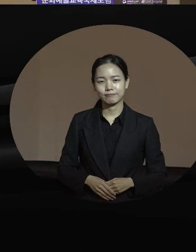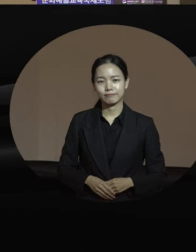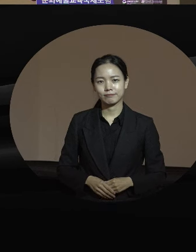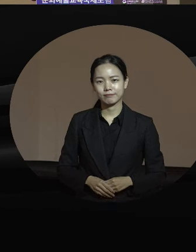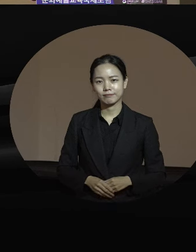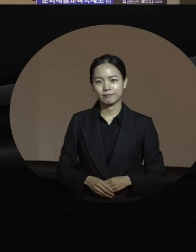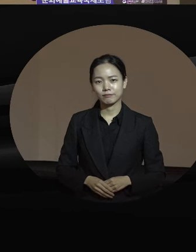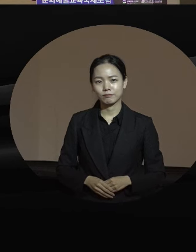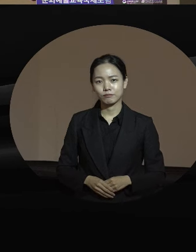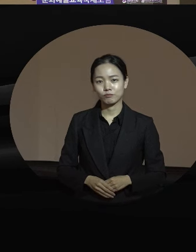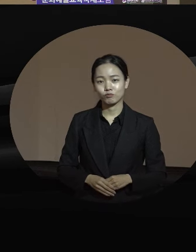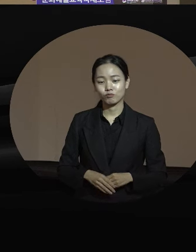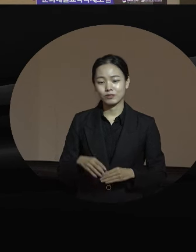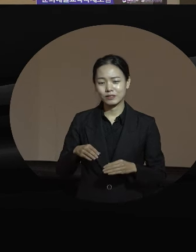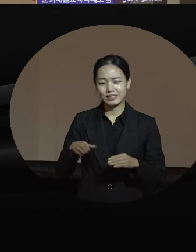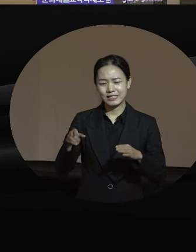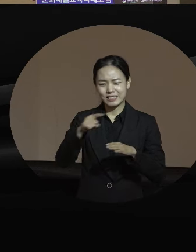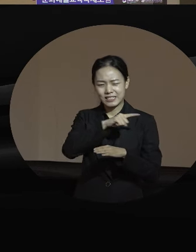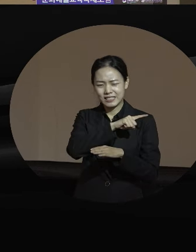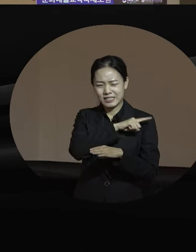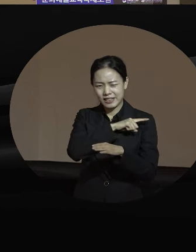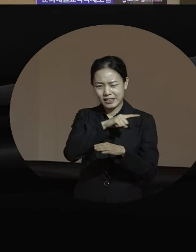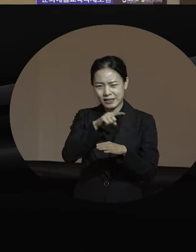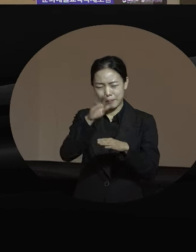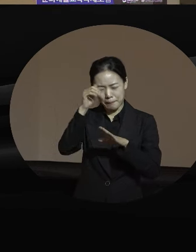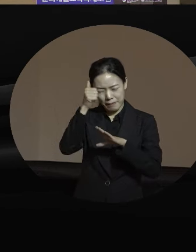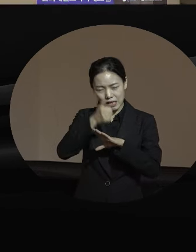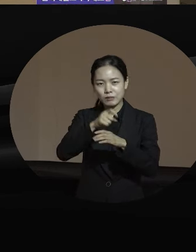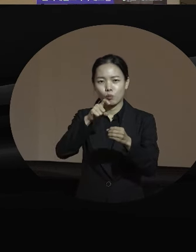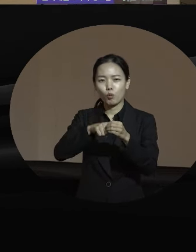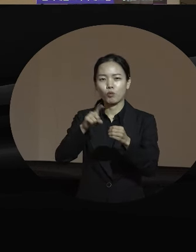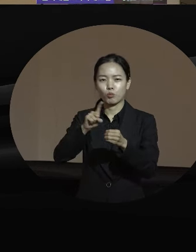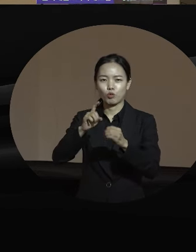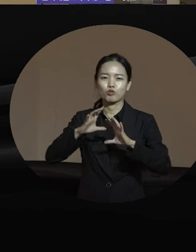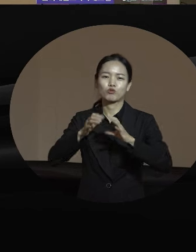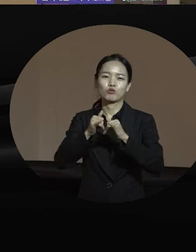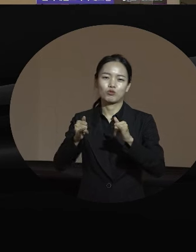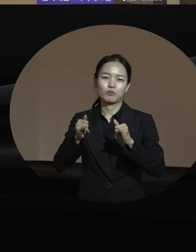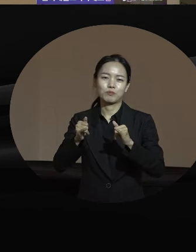목적인 국민의 문화적 삶의 질 향상과 국가의 문화 역량 강화를 지향하고